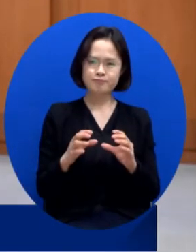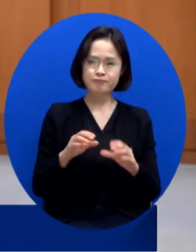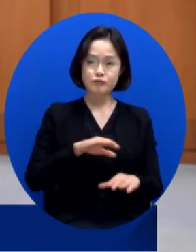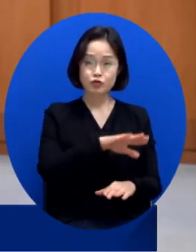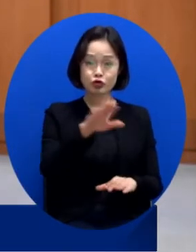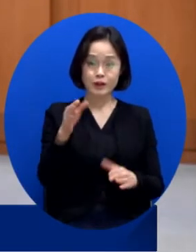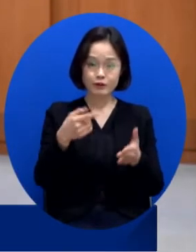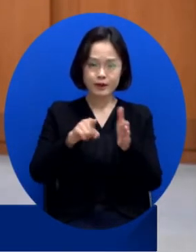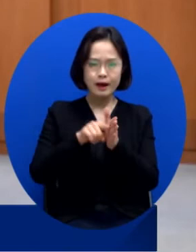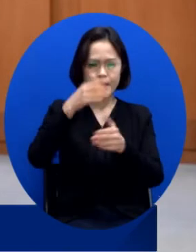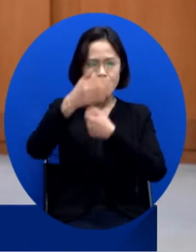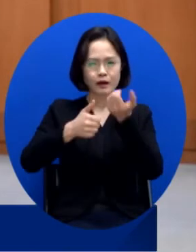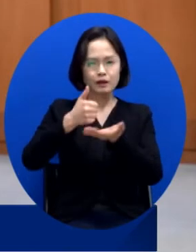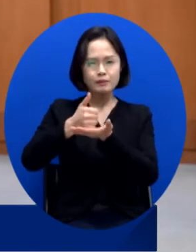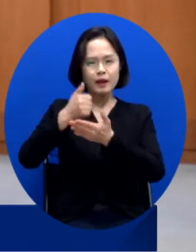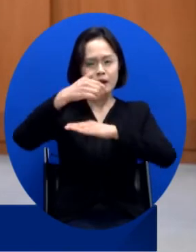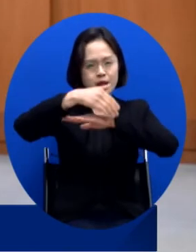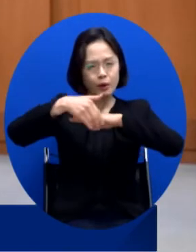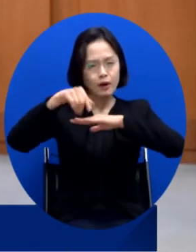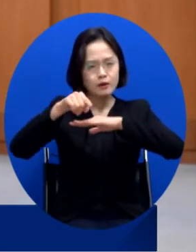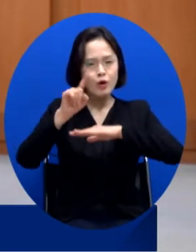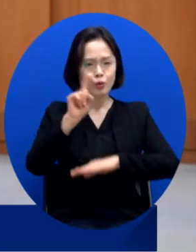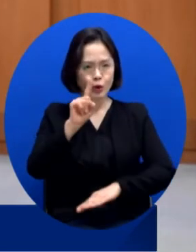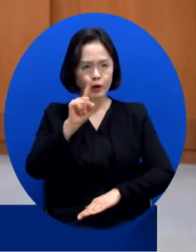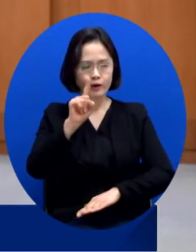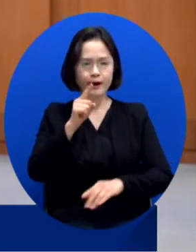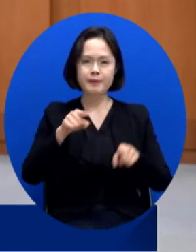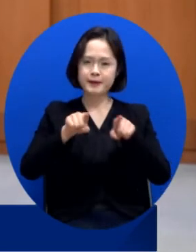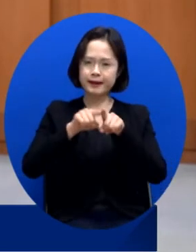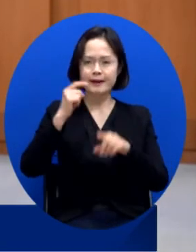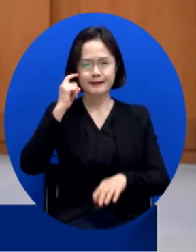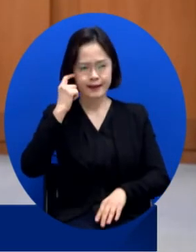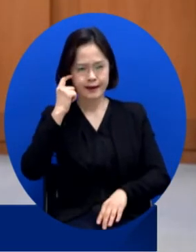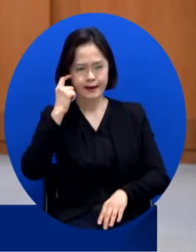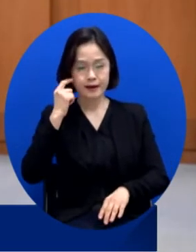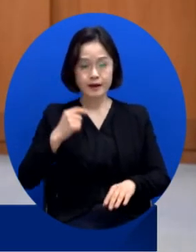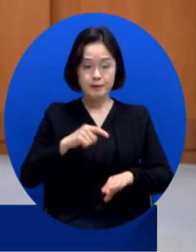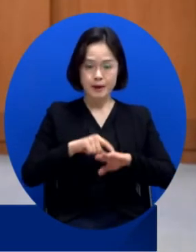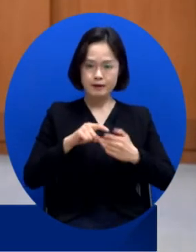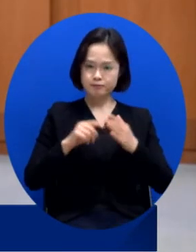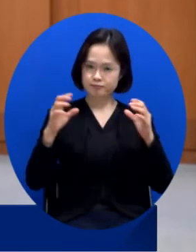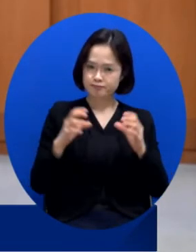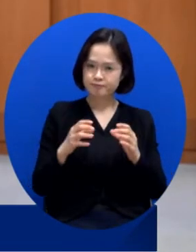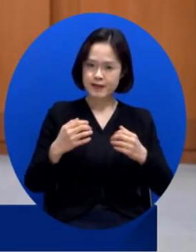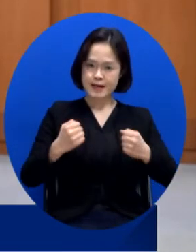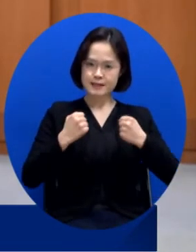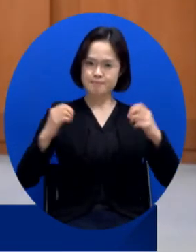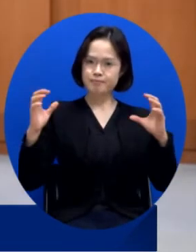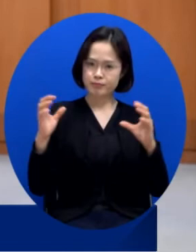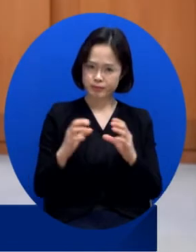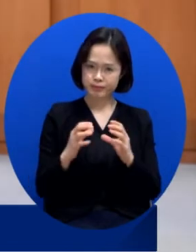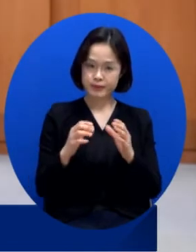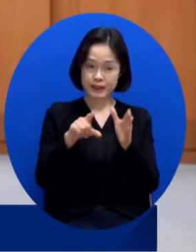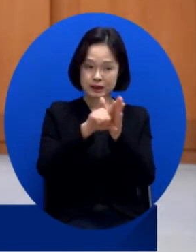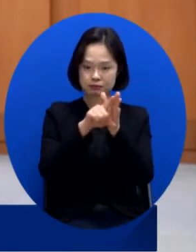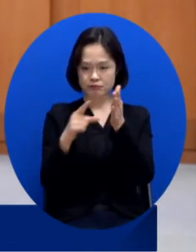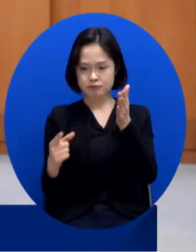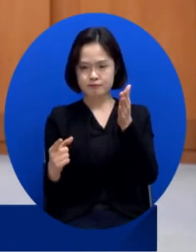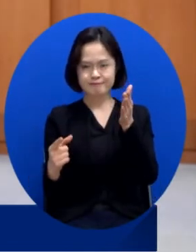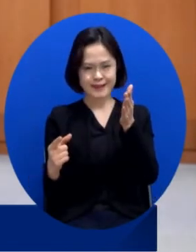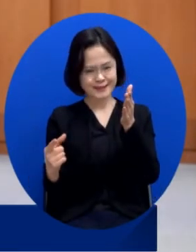하나님의 뜻이 무엇인가를 생각하고 그리고 마음을 모으고 힘을 모아서 아 신뢰를 회복하고